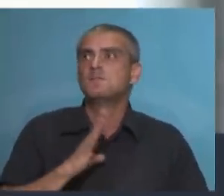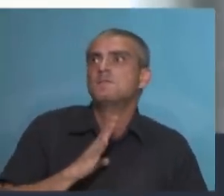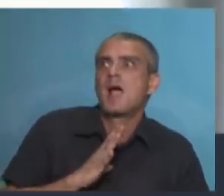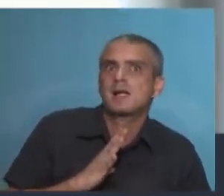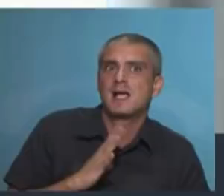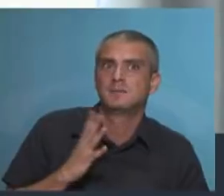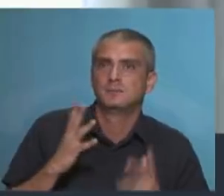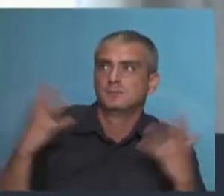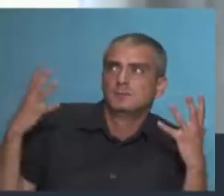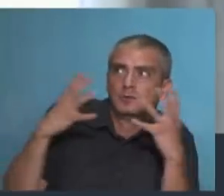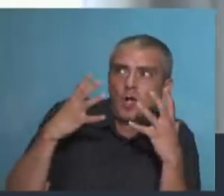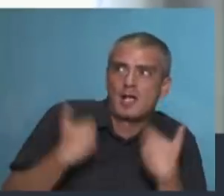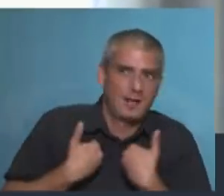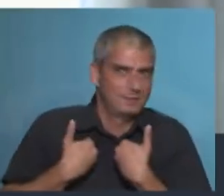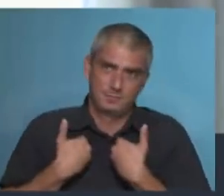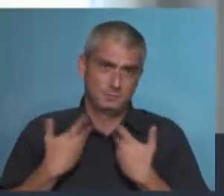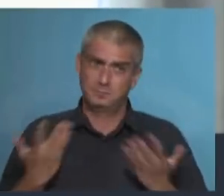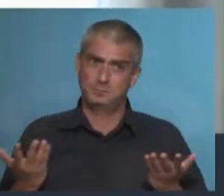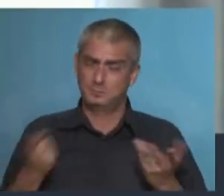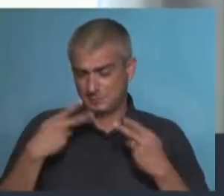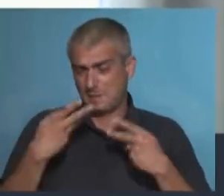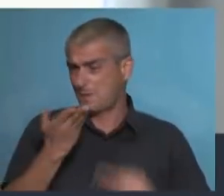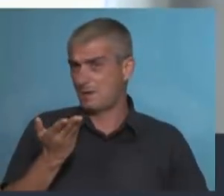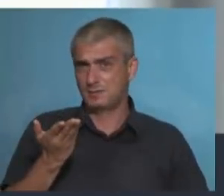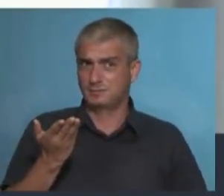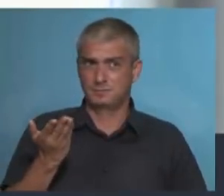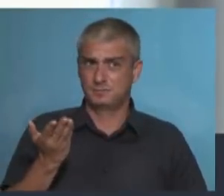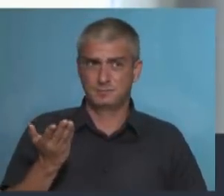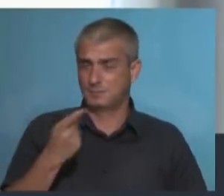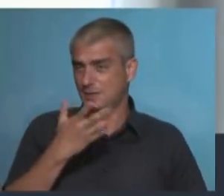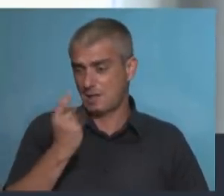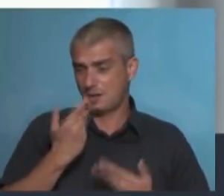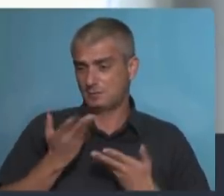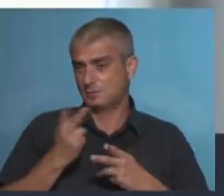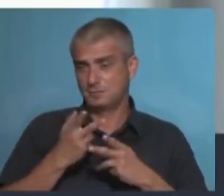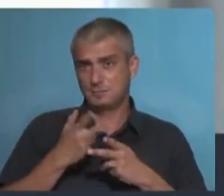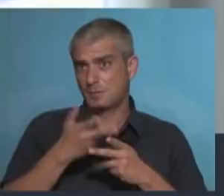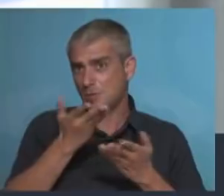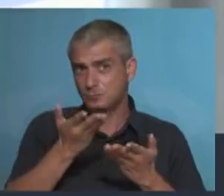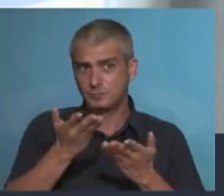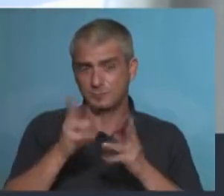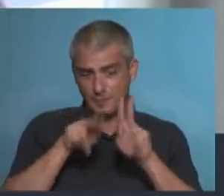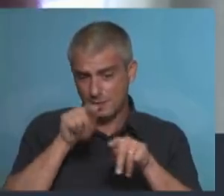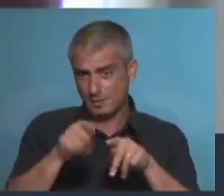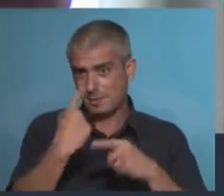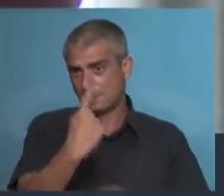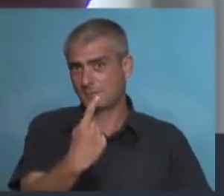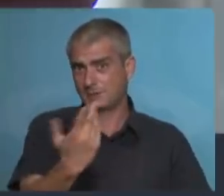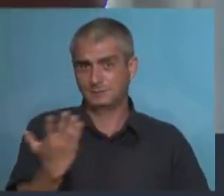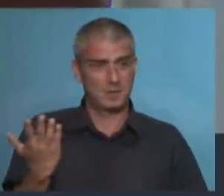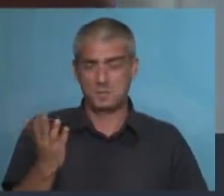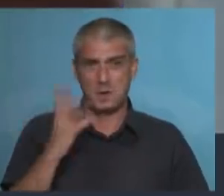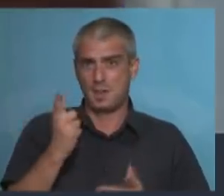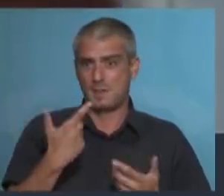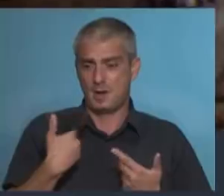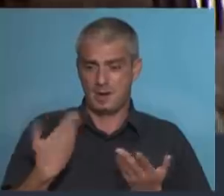מאיים, סוגר. זה הפחד הזה. אבל קח את מחלות הילדות שלך ותטפל בהם בעצמך. למה אתה צריך להשית